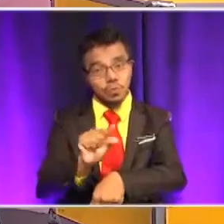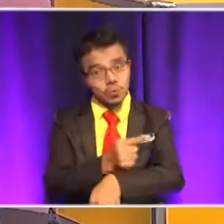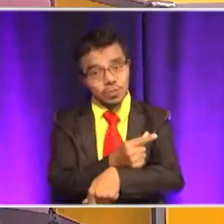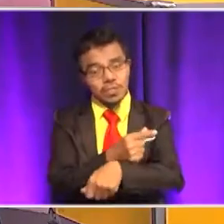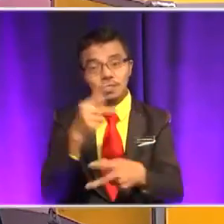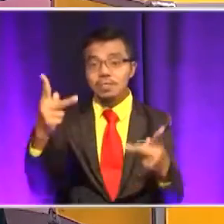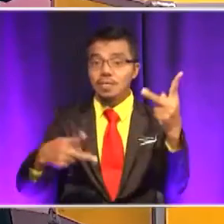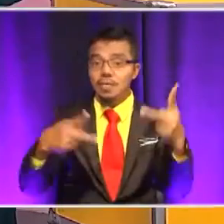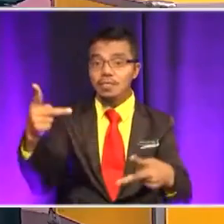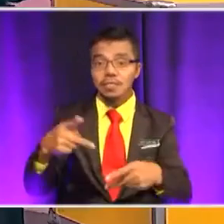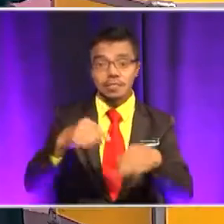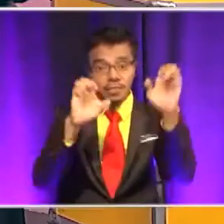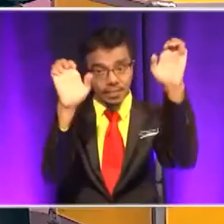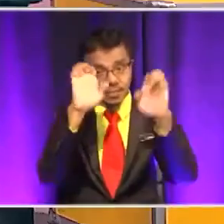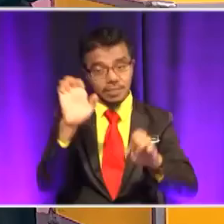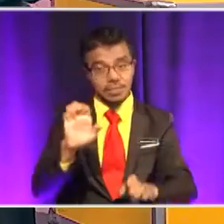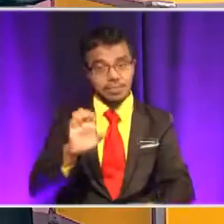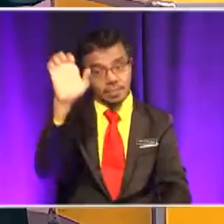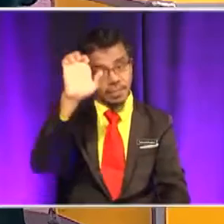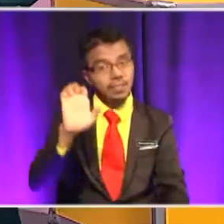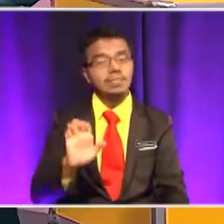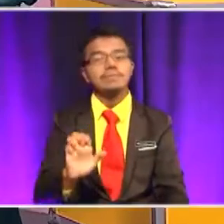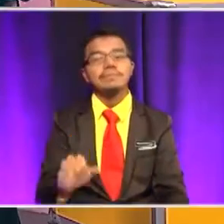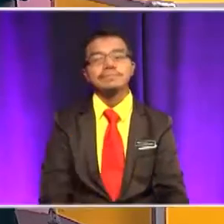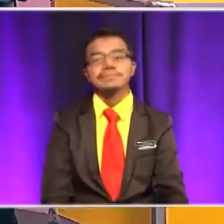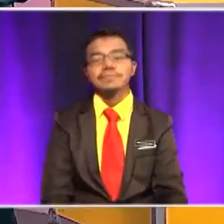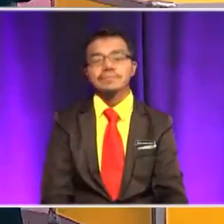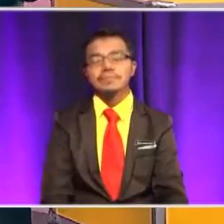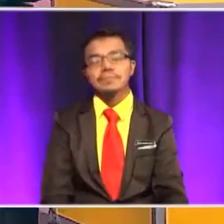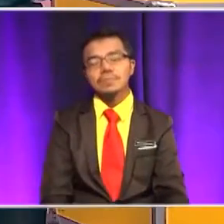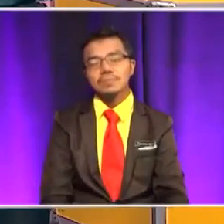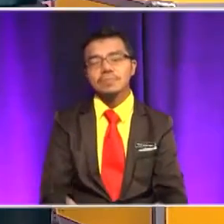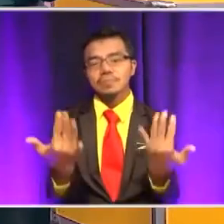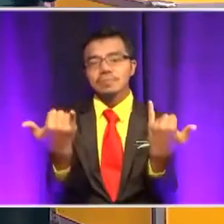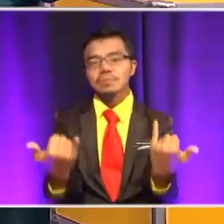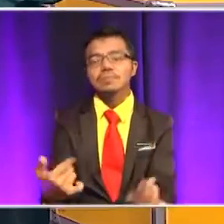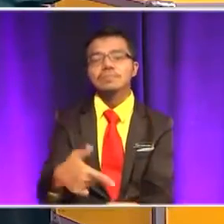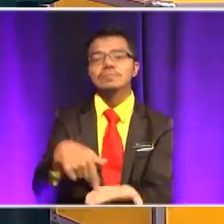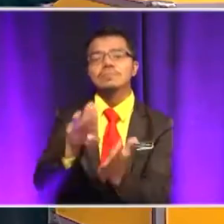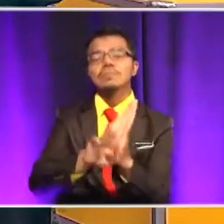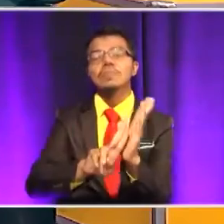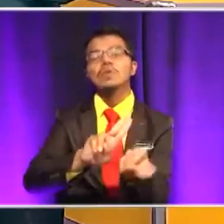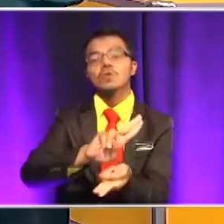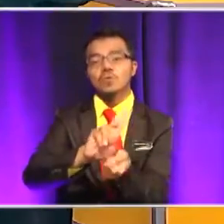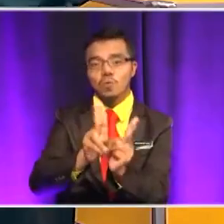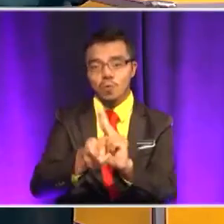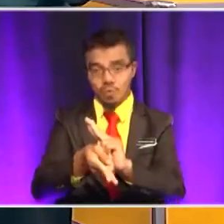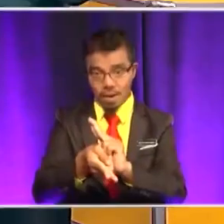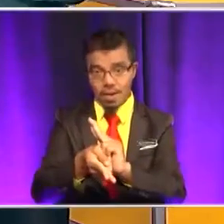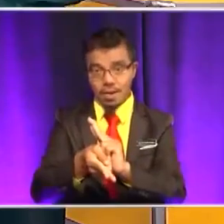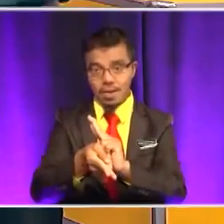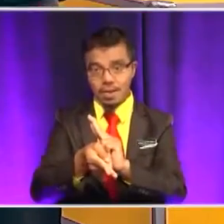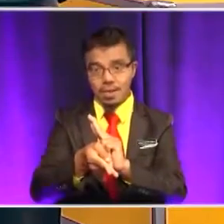Oke kenapa Sebab perkembangan teknologi itu sudah saya bergerak ke depan dan kalau kita lihat cc minyak sendiri pun dah mulai